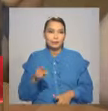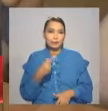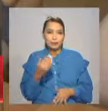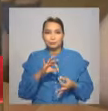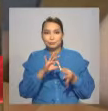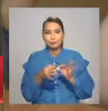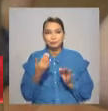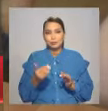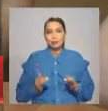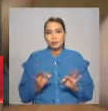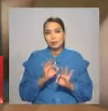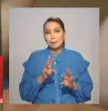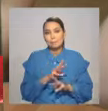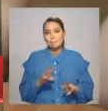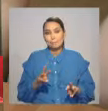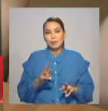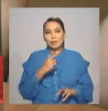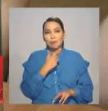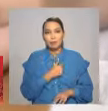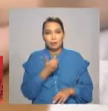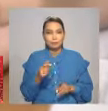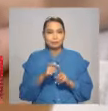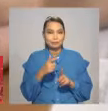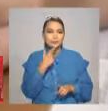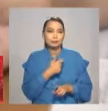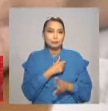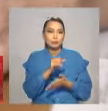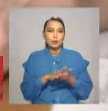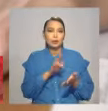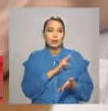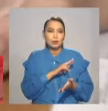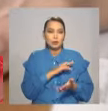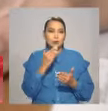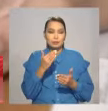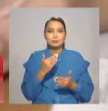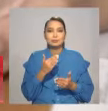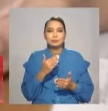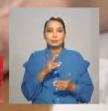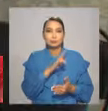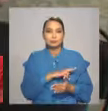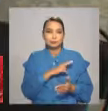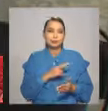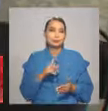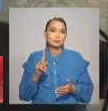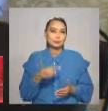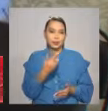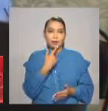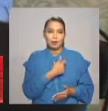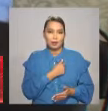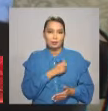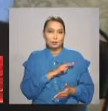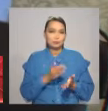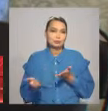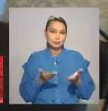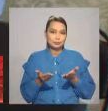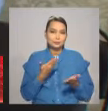кампании рассказали в Министерстве обороны. По словам военных, они продолжают работать над повышением привлекательности армейской службы. Так, например,